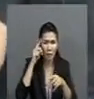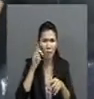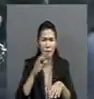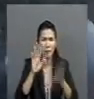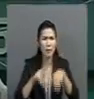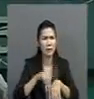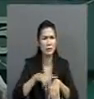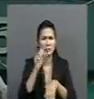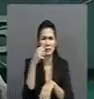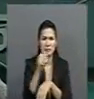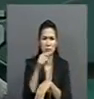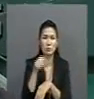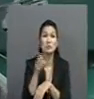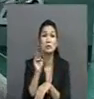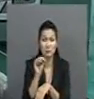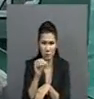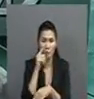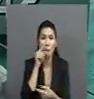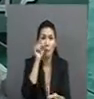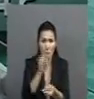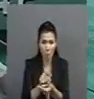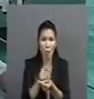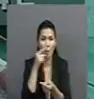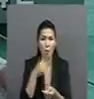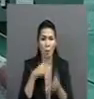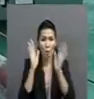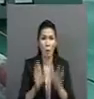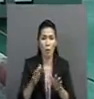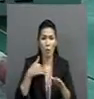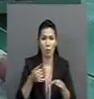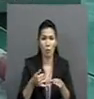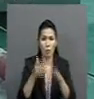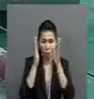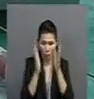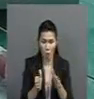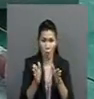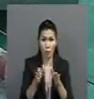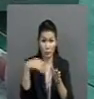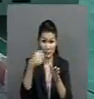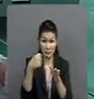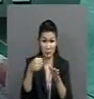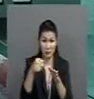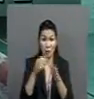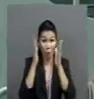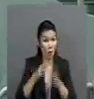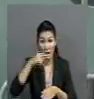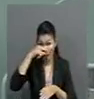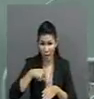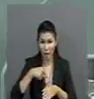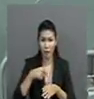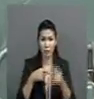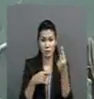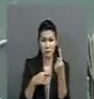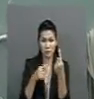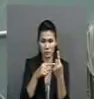สัก 10:40 ครับก็ไปพบว่ามีลูกเรือบำรุงไทยนาวา1ทั้งหมด10คนนะครับเป็นคนไทย